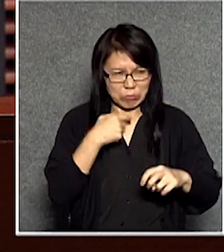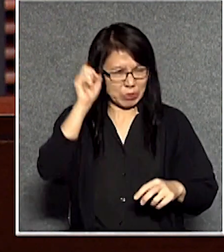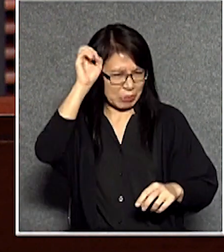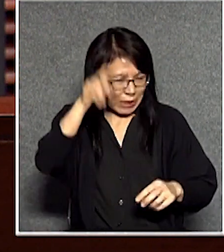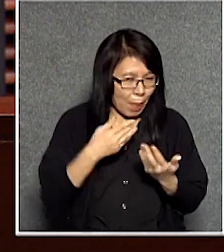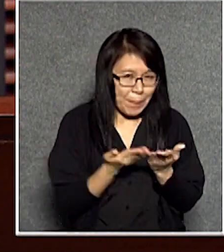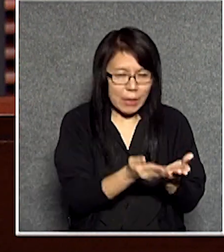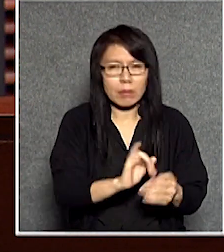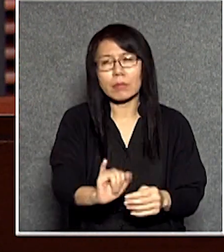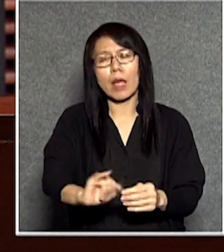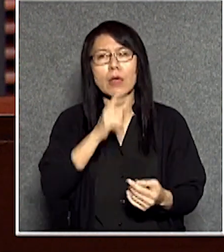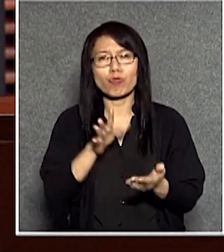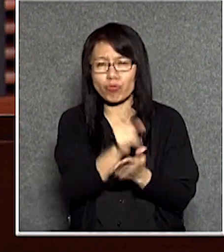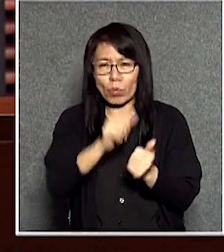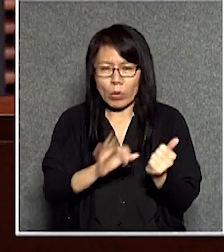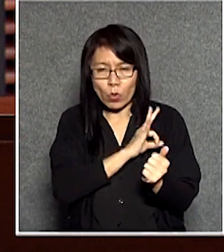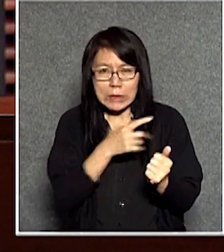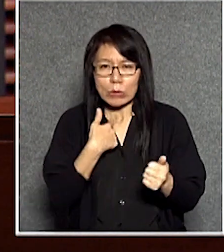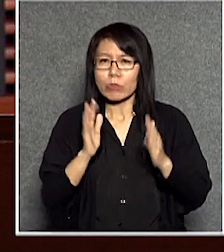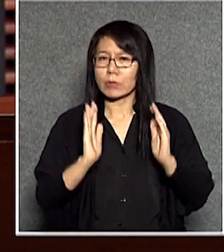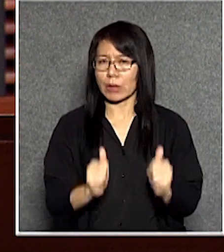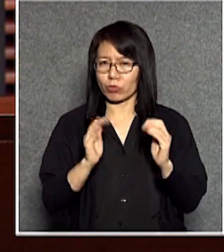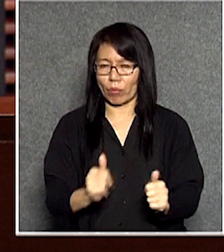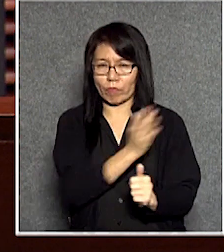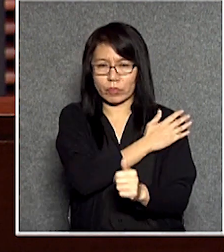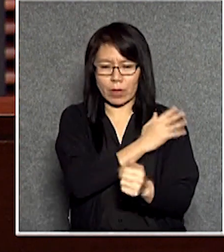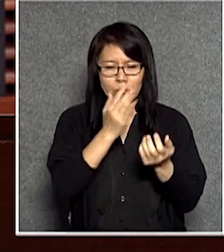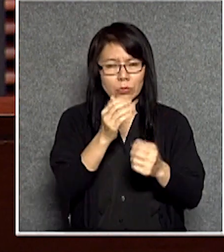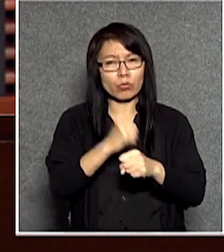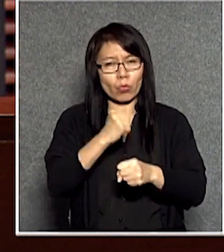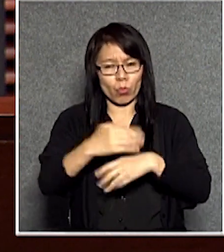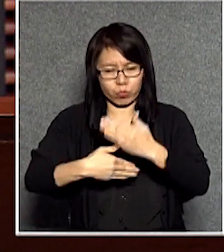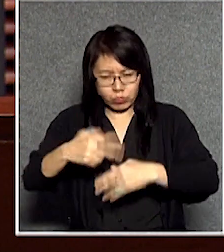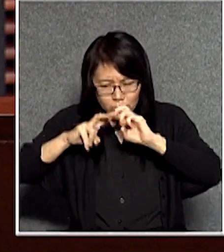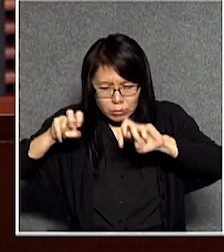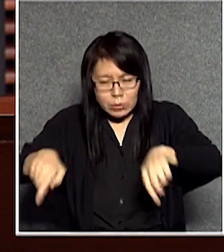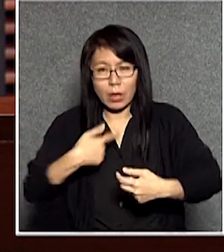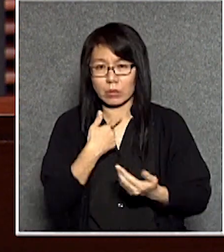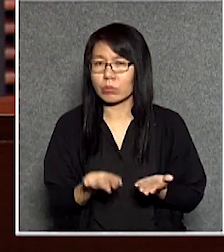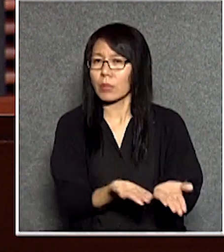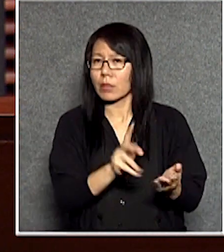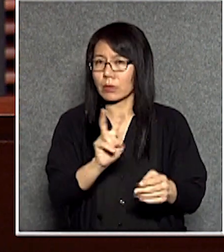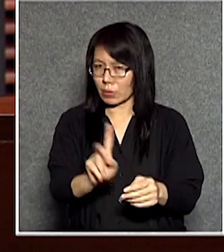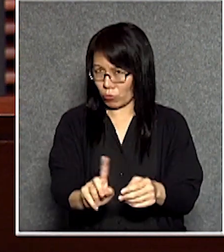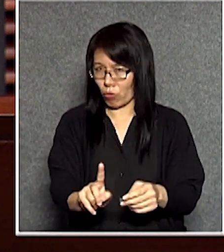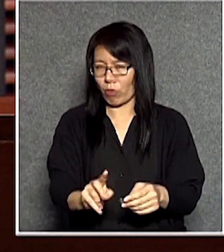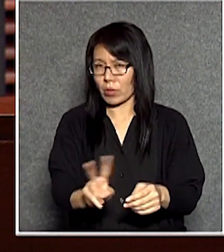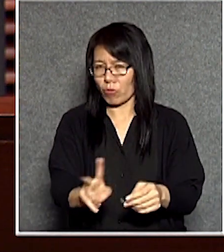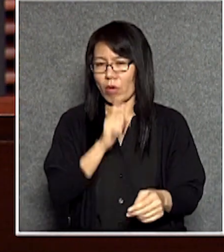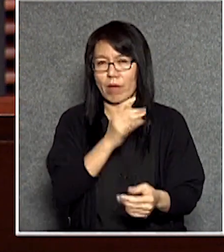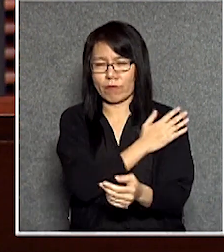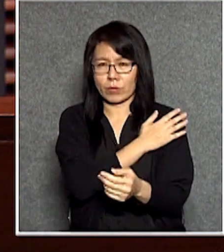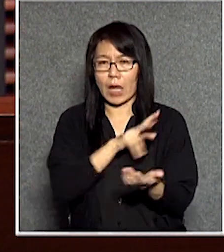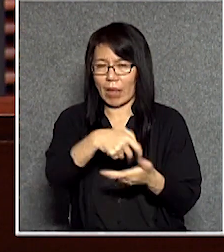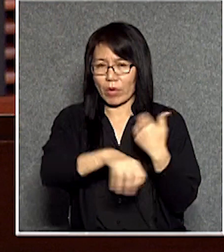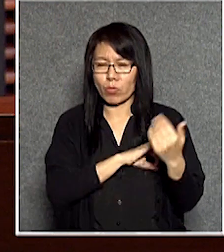使立法會的專責委員會能夠正常履行調查工作，亦都是向立法會問責的一種方法。在英